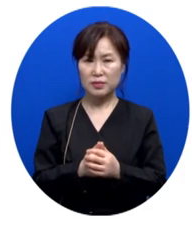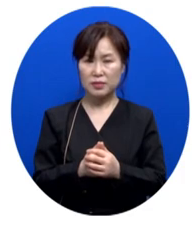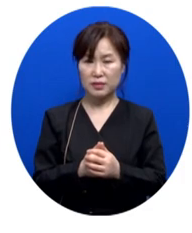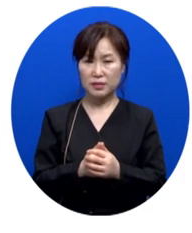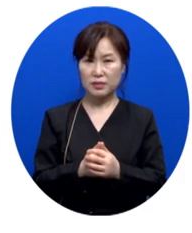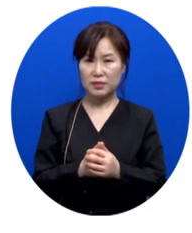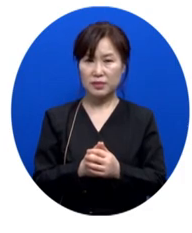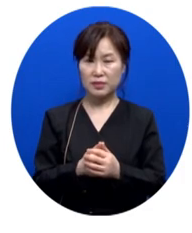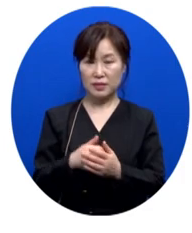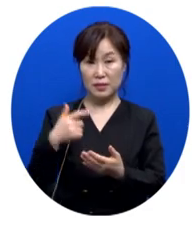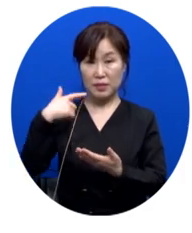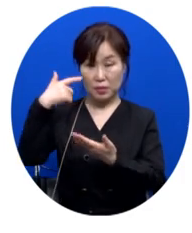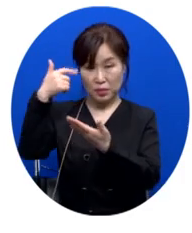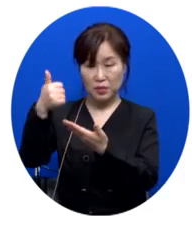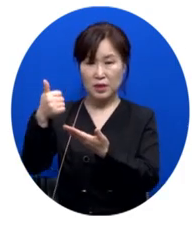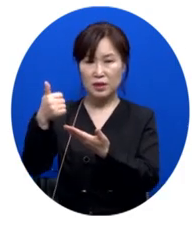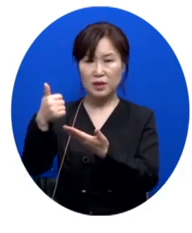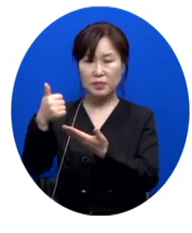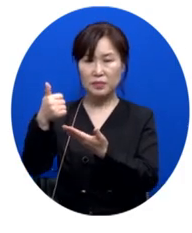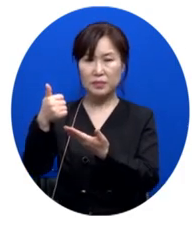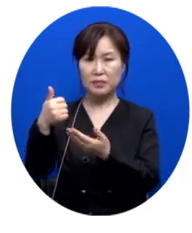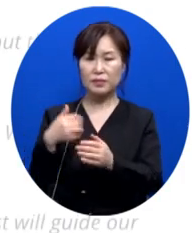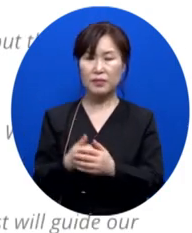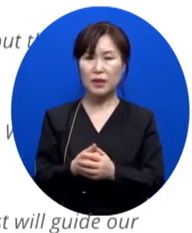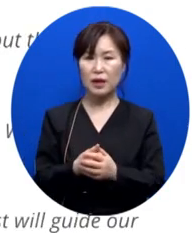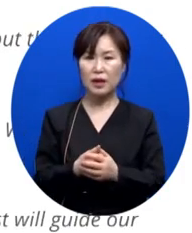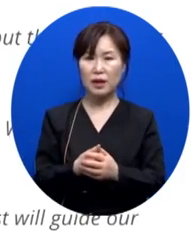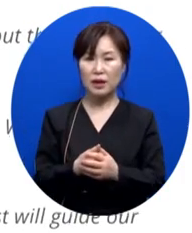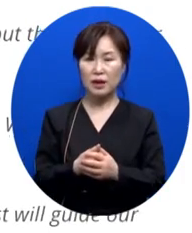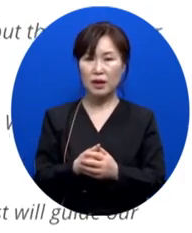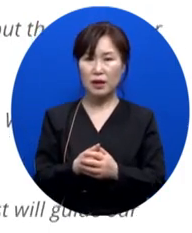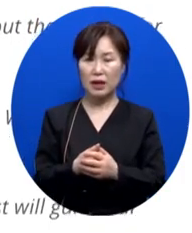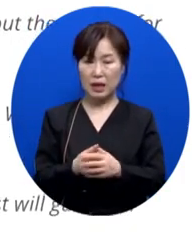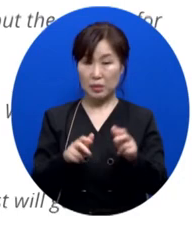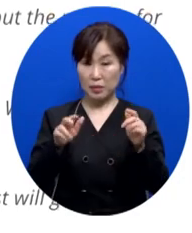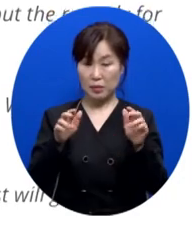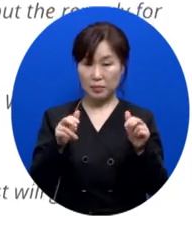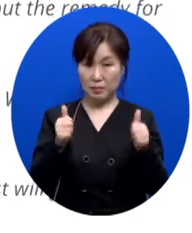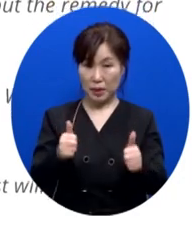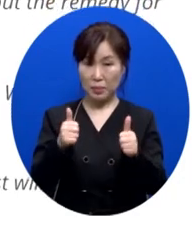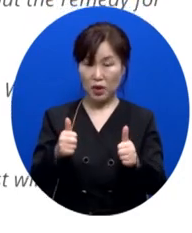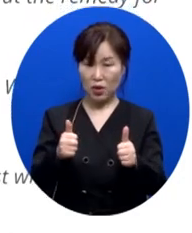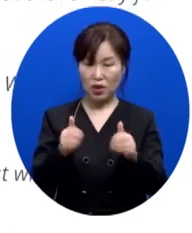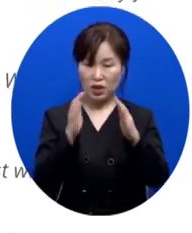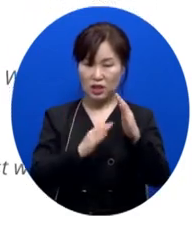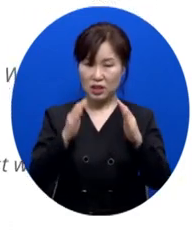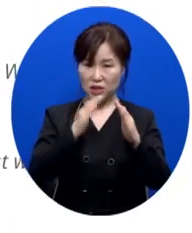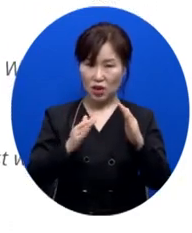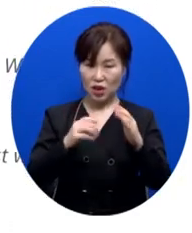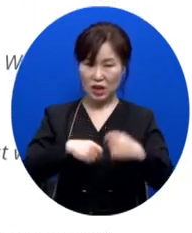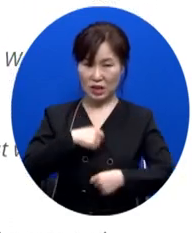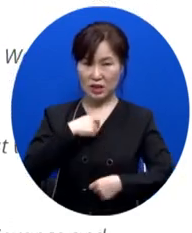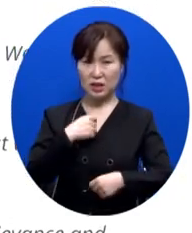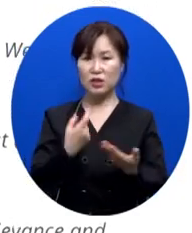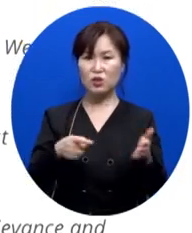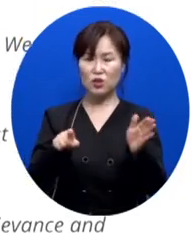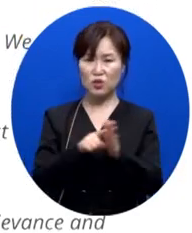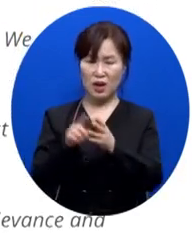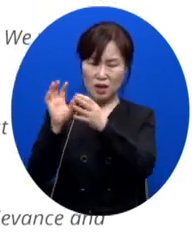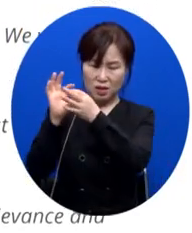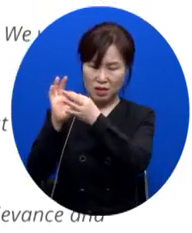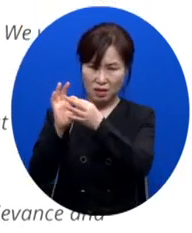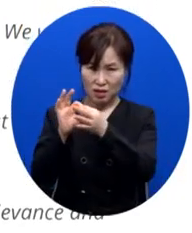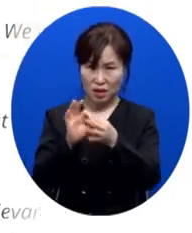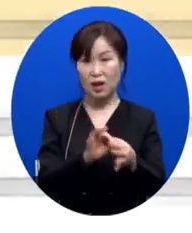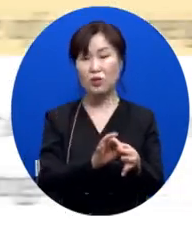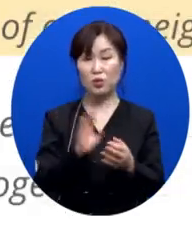지도자 컨퍼런스 대표인 싸 후에 로드리게스 복사 됐 이번 판결의 정의를 향한 긴 행진이 얼마나 더 이어져야